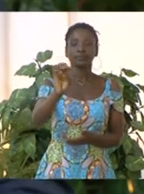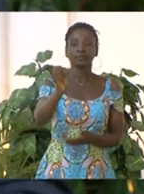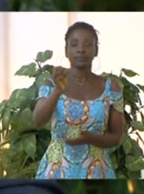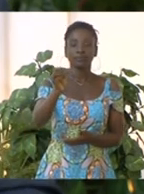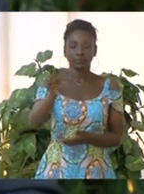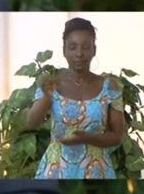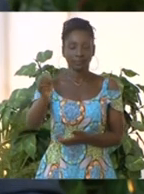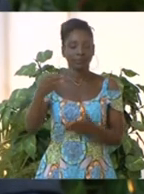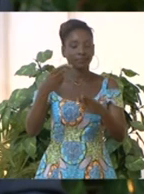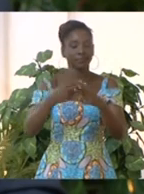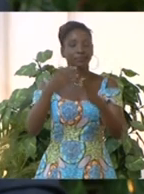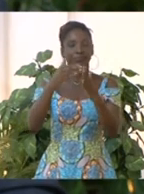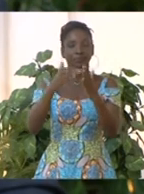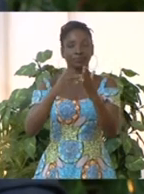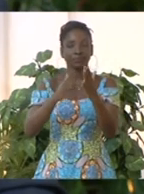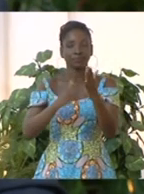inscrit,